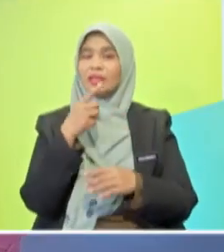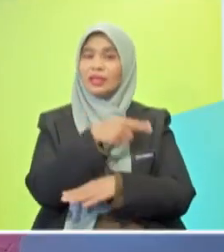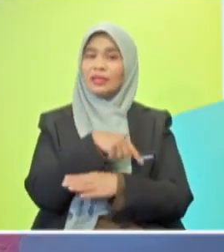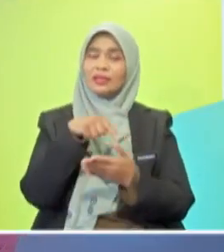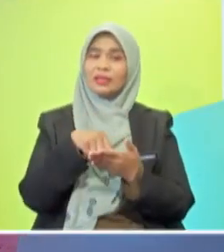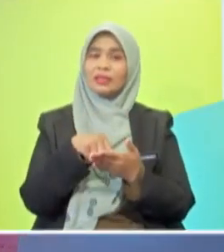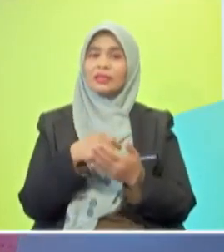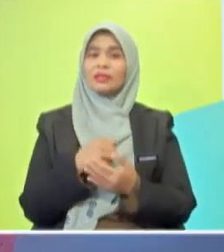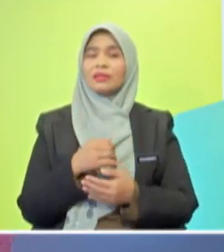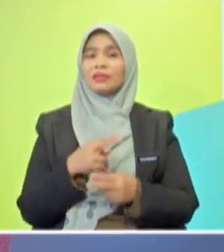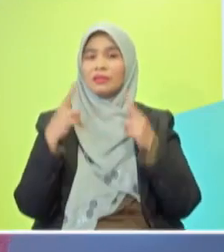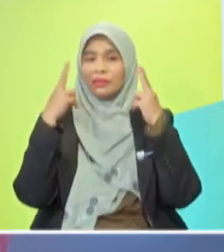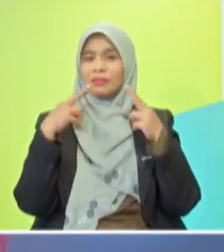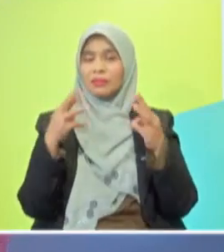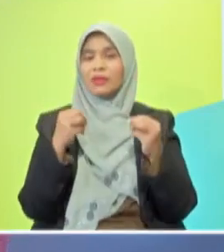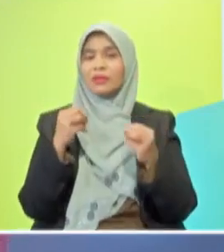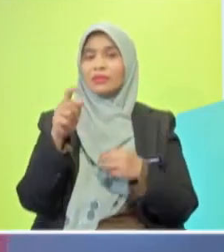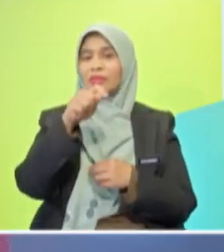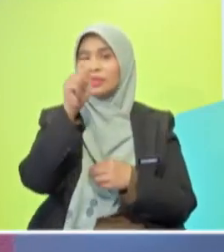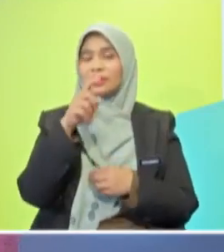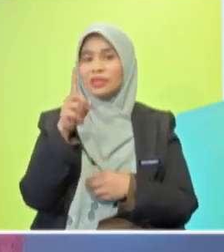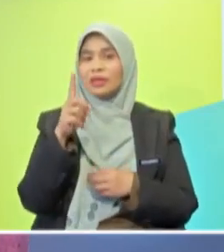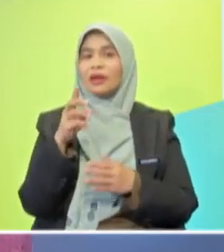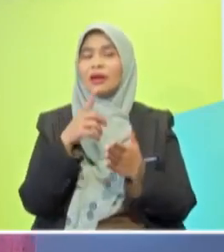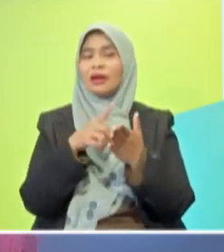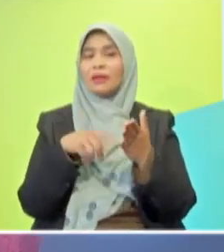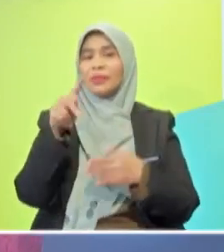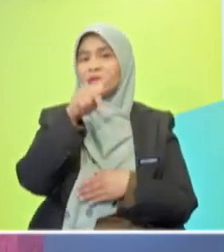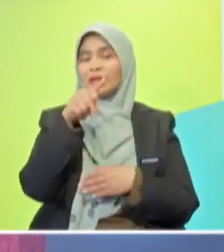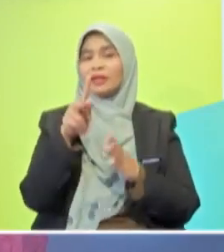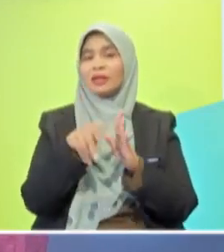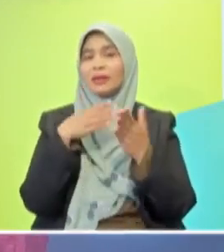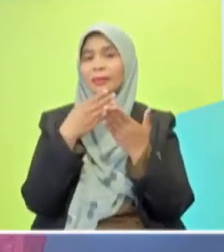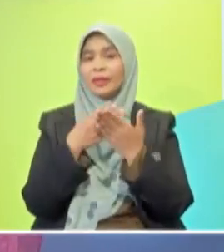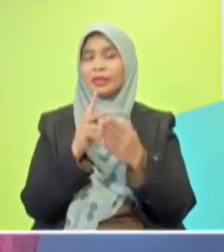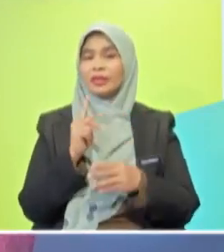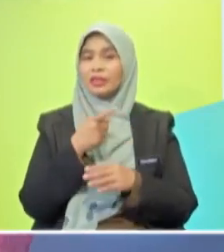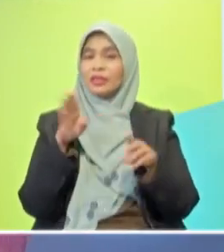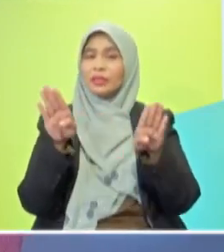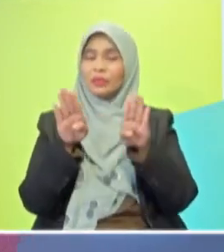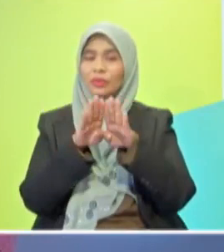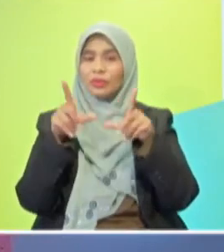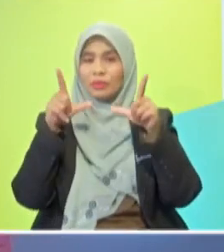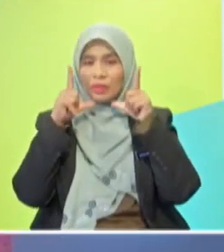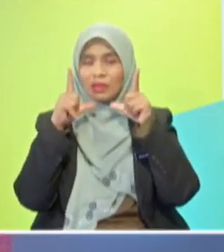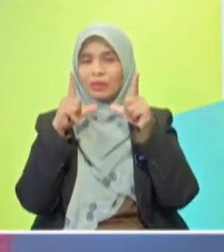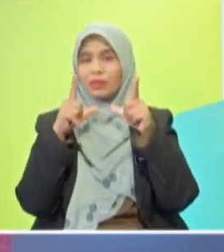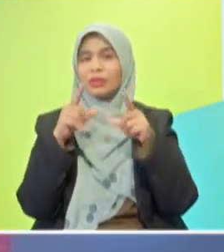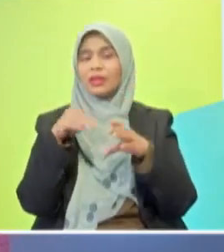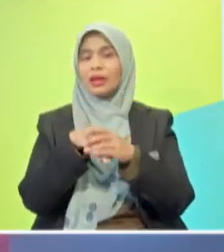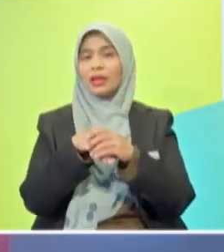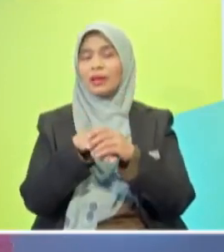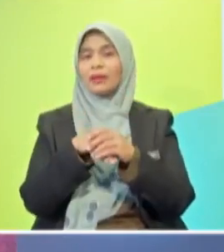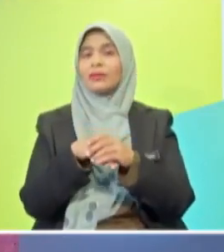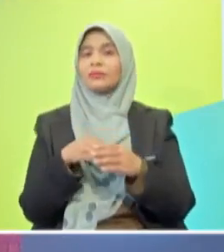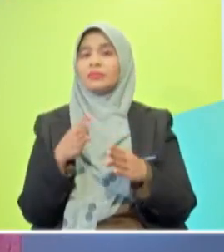nak tanya satulah sebelum Ustazah buat rumusan. Saya tanya, apakah hikmah kita menutup aurat? Apakah hikmah menutup aurat ini dalam membendung